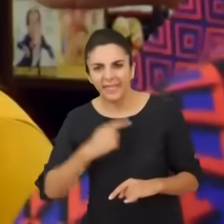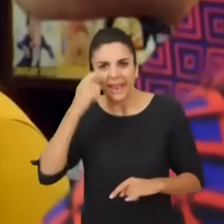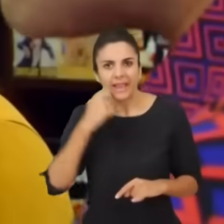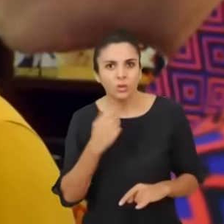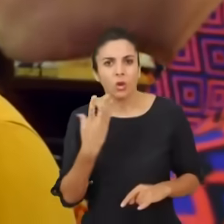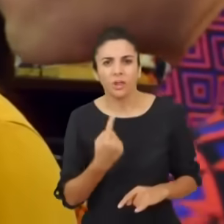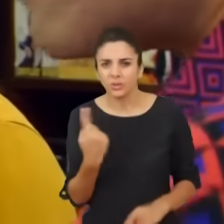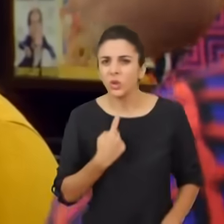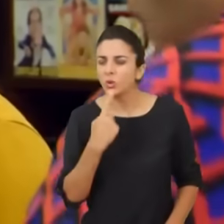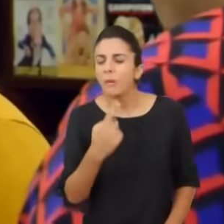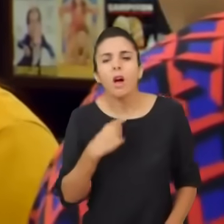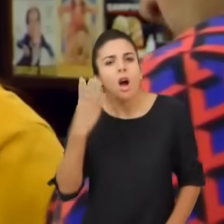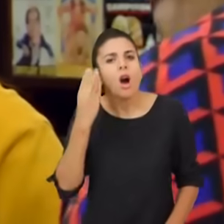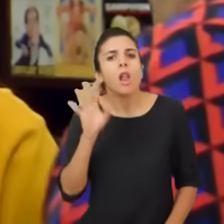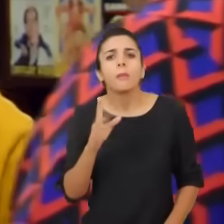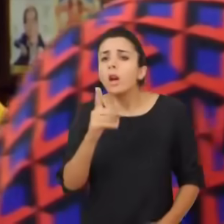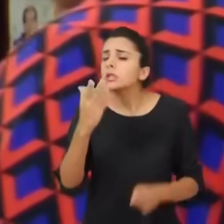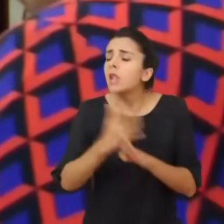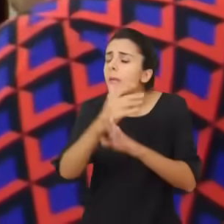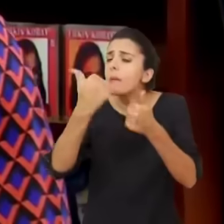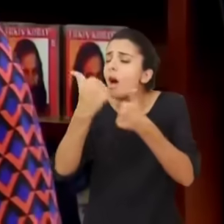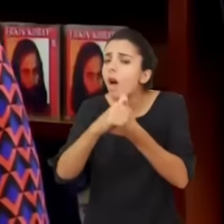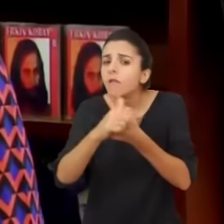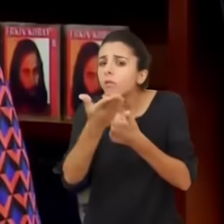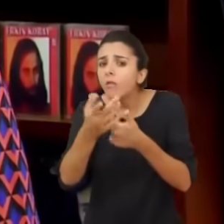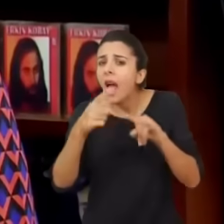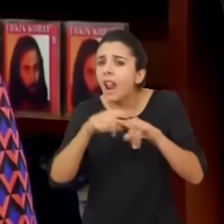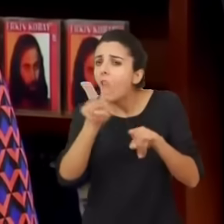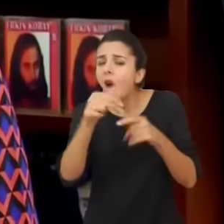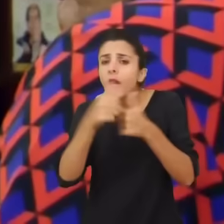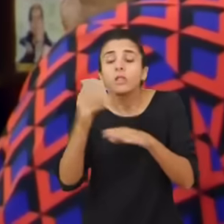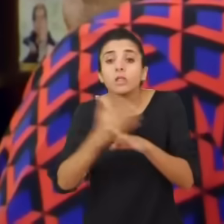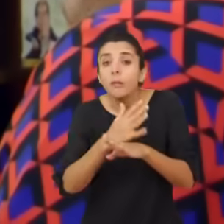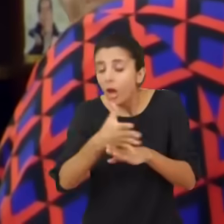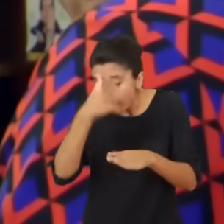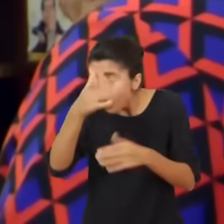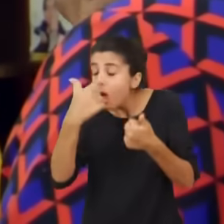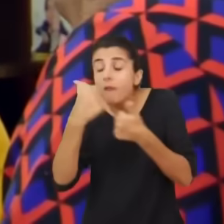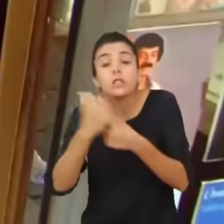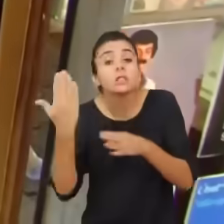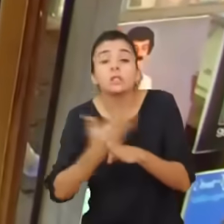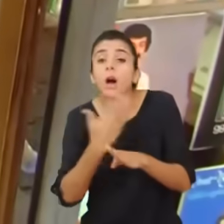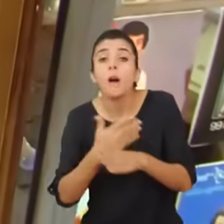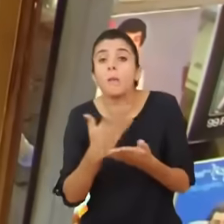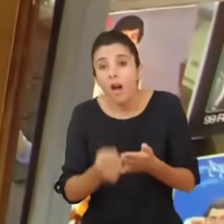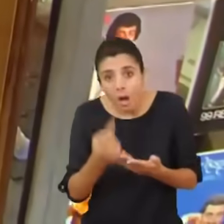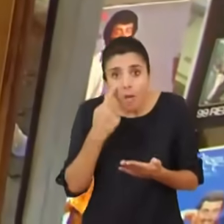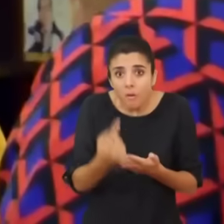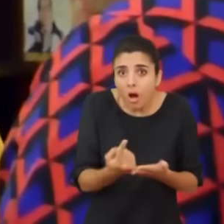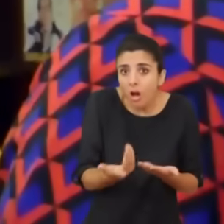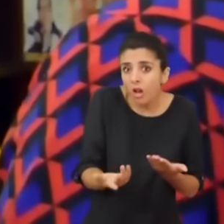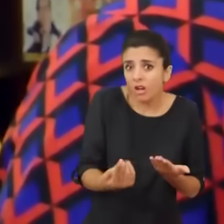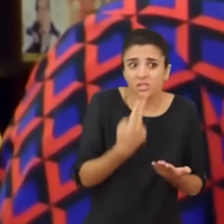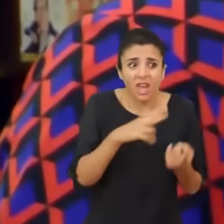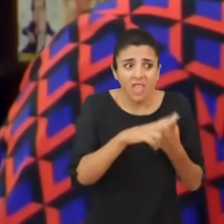Ya bir şey söyleyeceğim, ben anlamadım yani. Sen niye evlendin bu kadınla? Sen niye evleniyorsun ya Ergun abi, gözünü seveyim. Bak, Nazlı var burada.